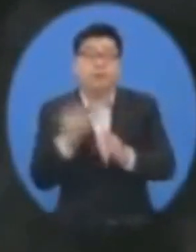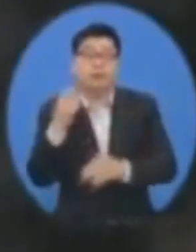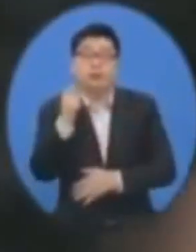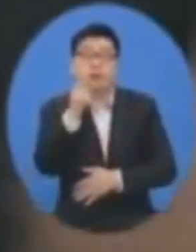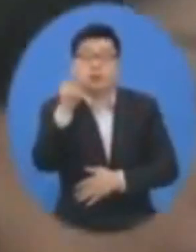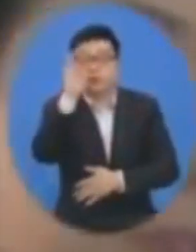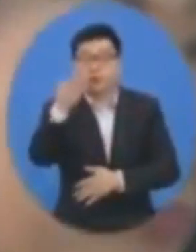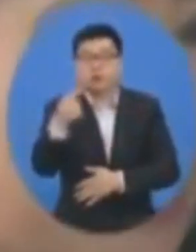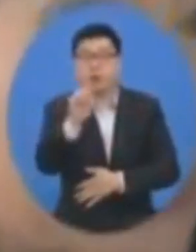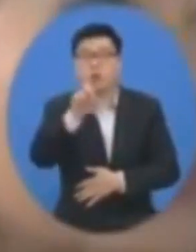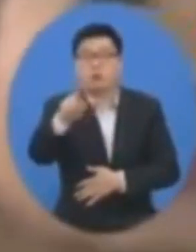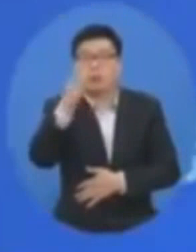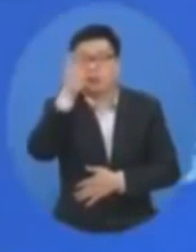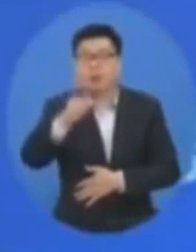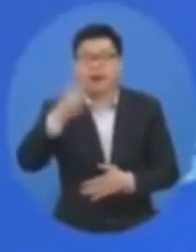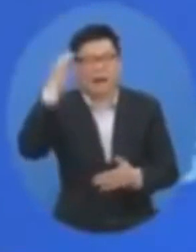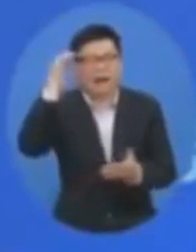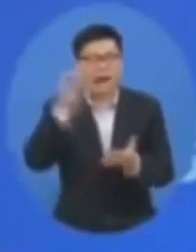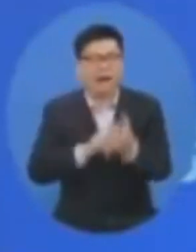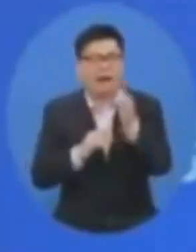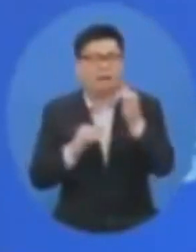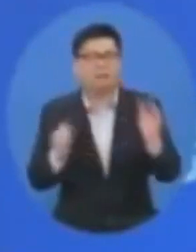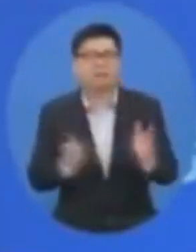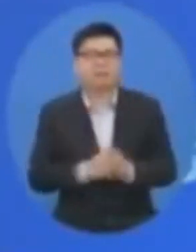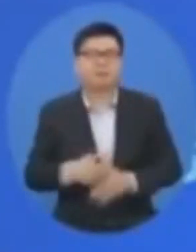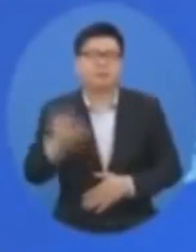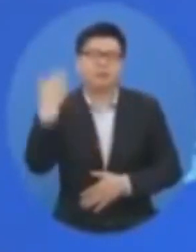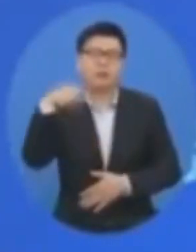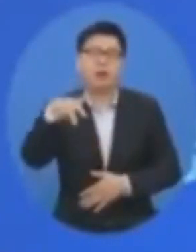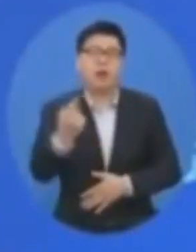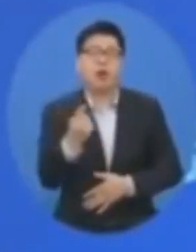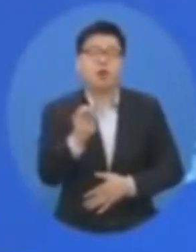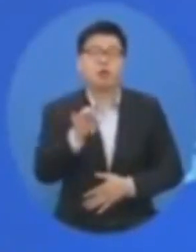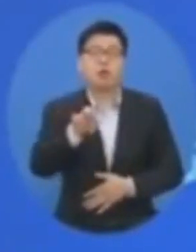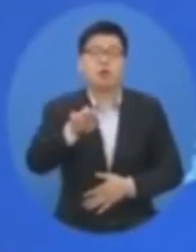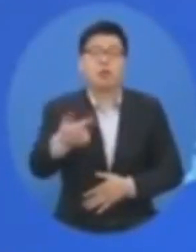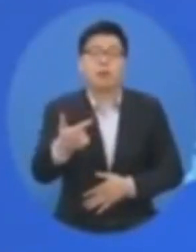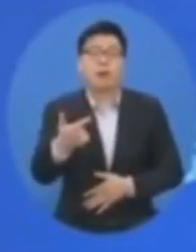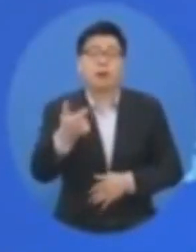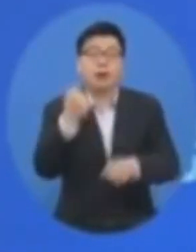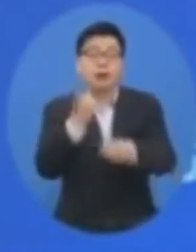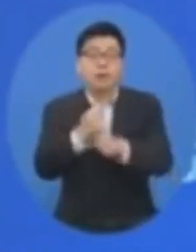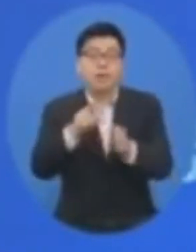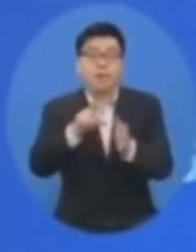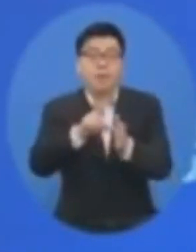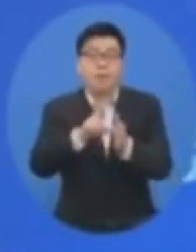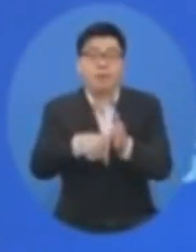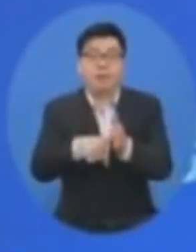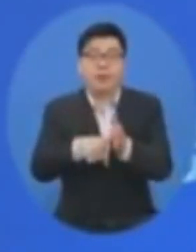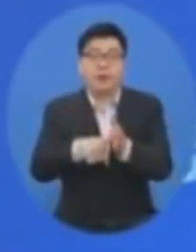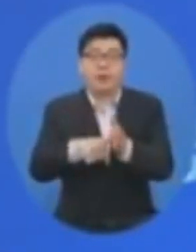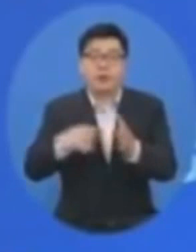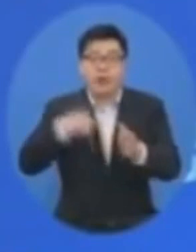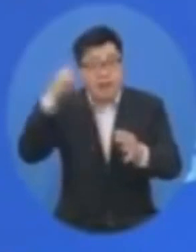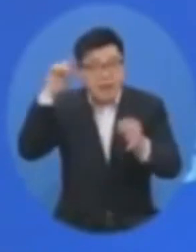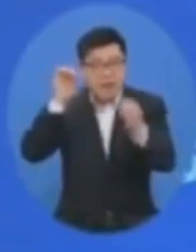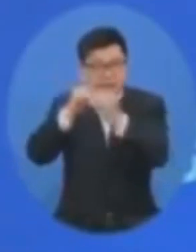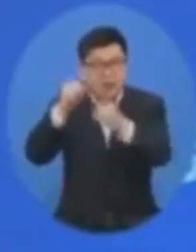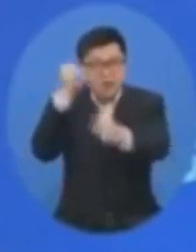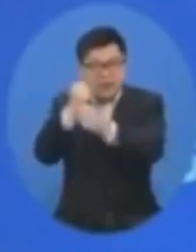참 후회를 합니다. 그 당시에 그 종편 만들 때 그 법을 그 민주당 반대 무릎 쓰고 제가 만드는